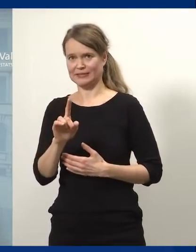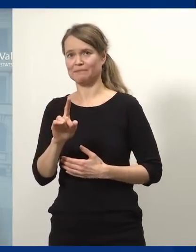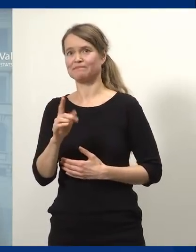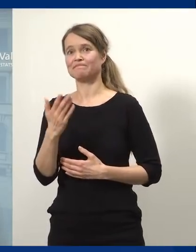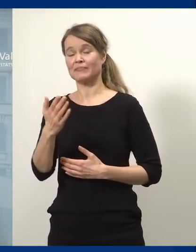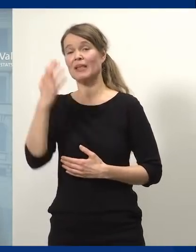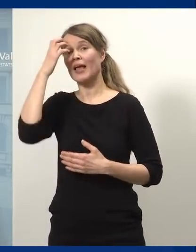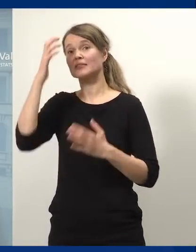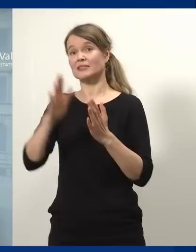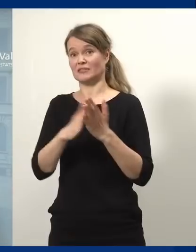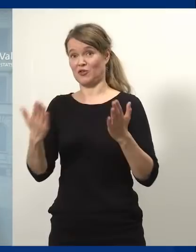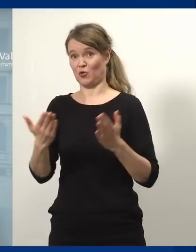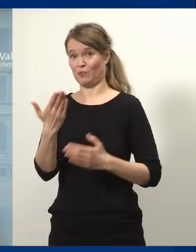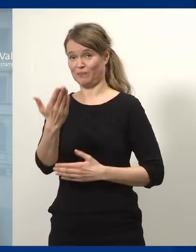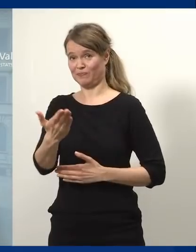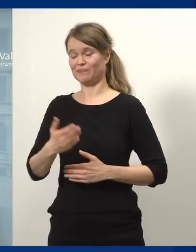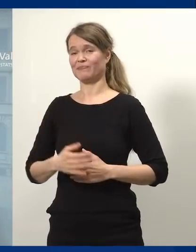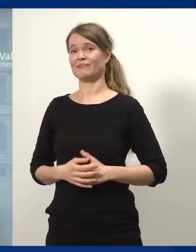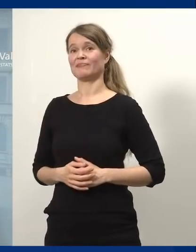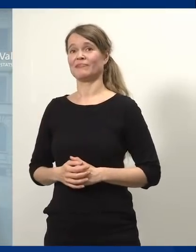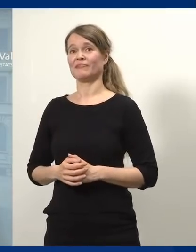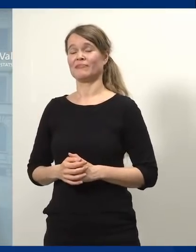Kervinen Helsingin Sanomista. Ole hyvä.